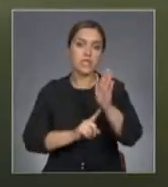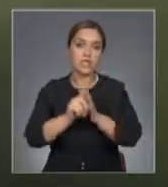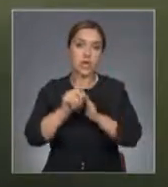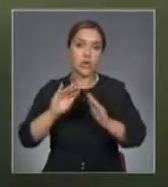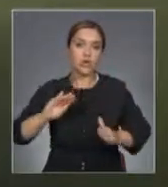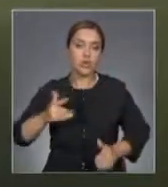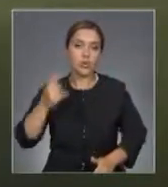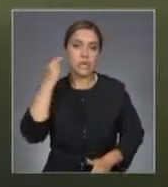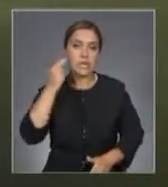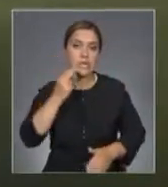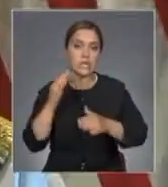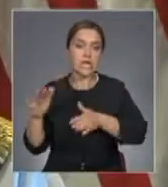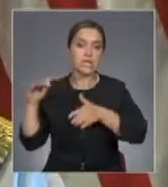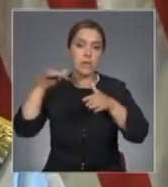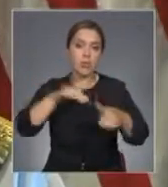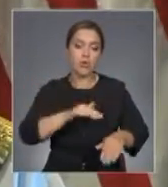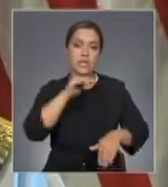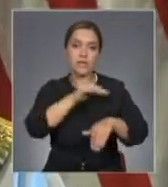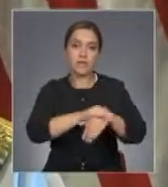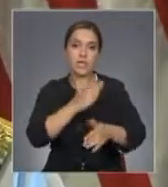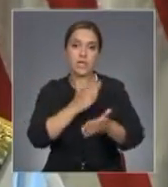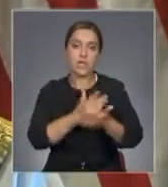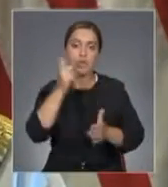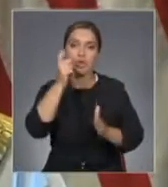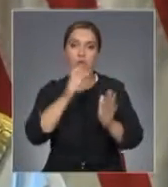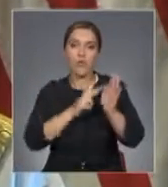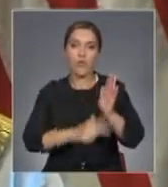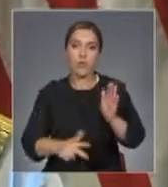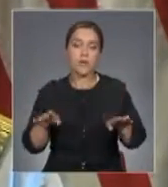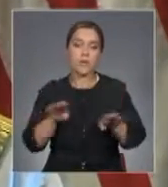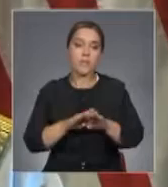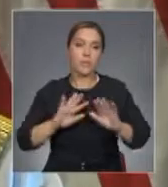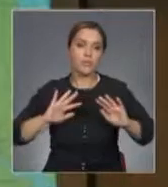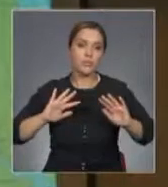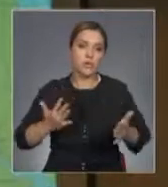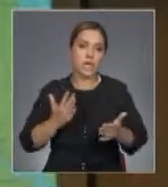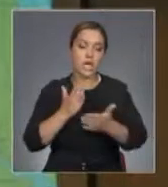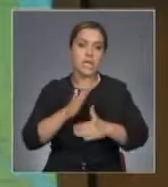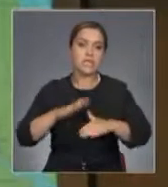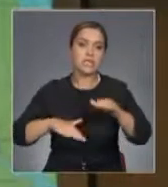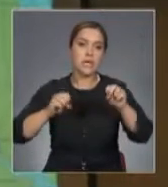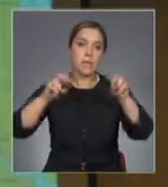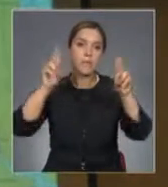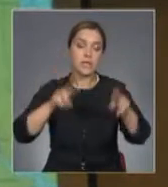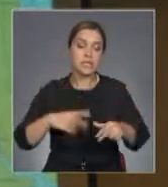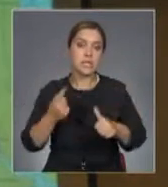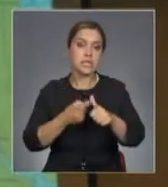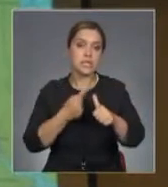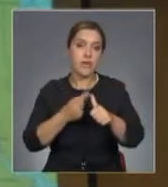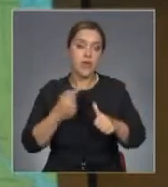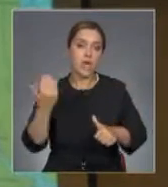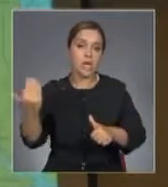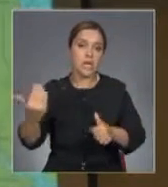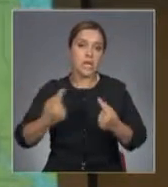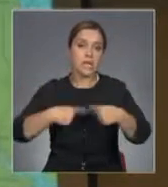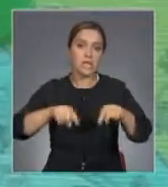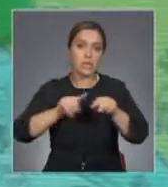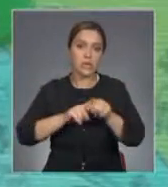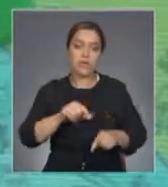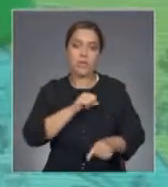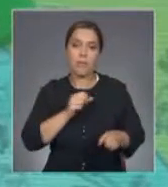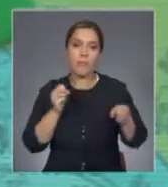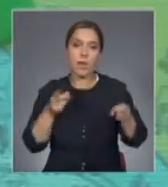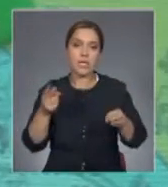что с начала года в Южно-Китайском море зафиксировано более 180 подобных случаев. Эксперты называют азиатский